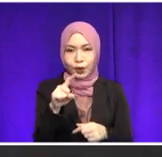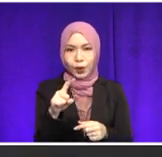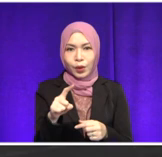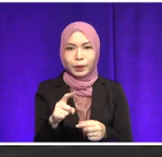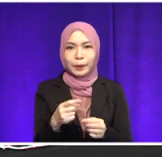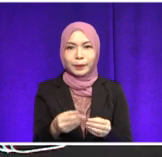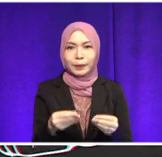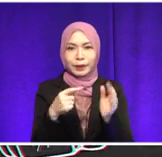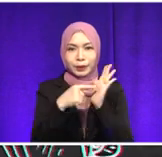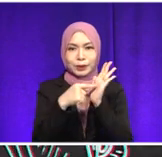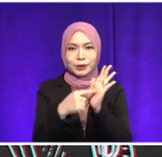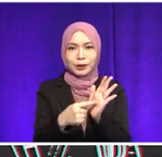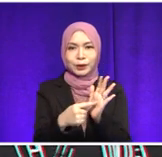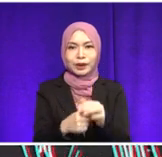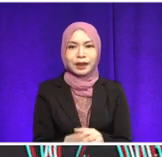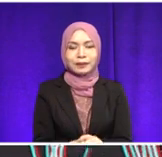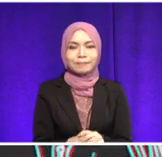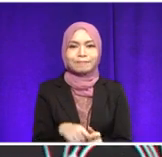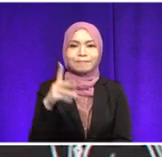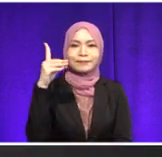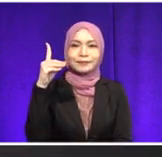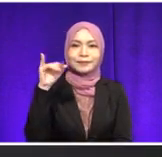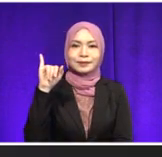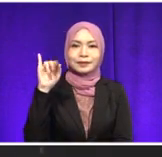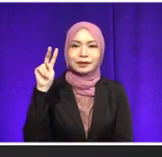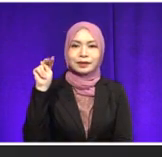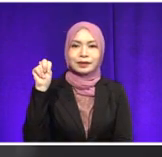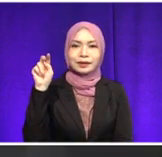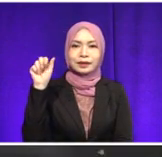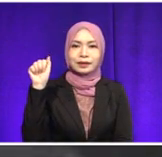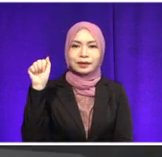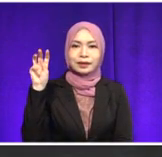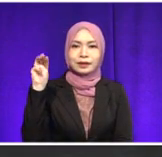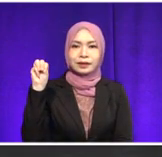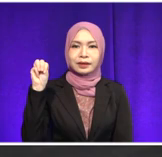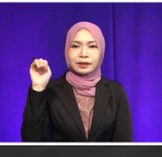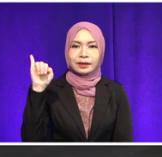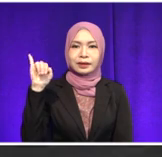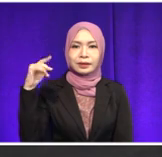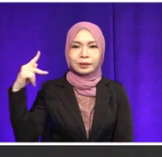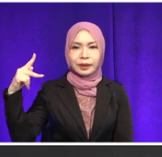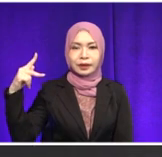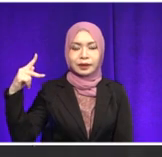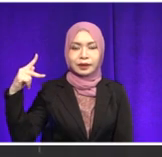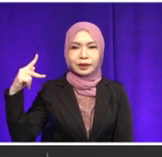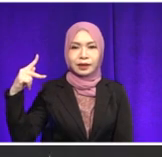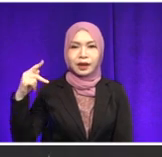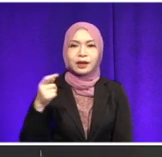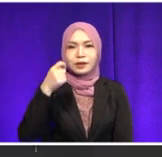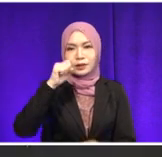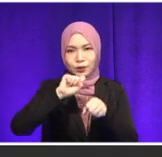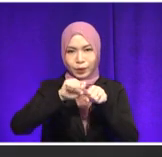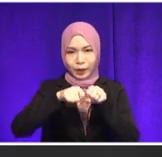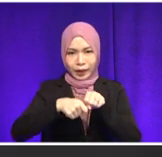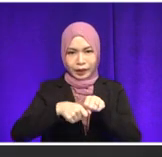Keadaan di mana botol itu nampaknya mie nah ini ya kita perlu nampak diseimbang dan juga kita